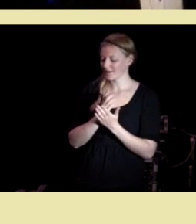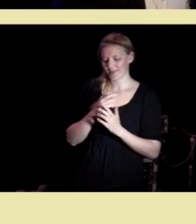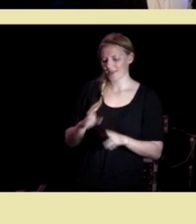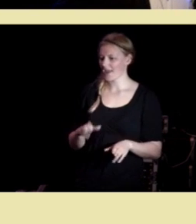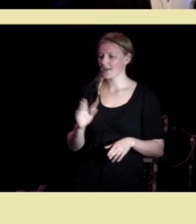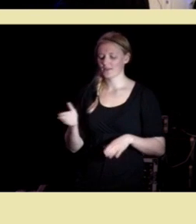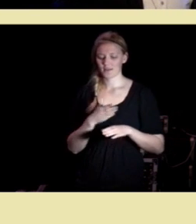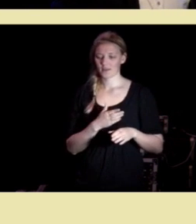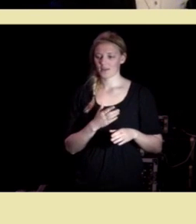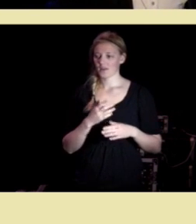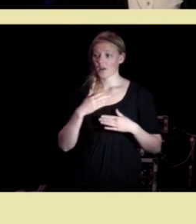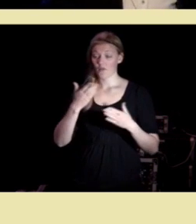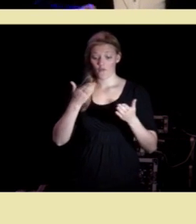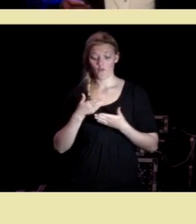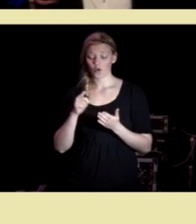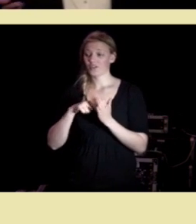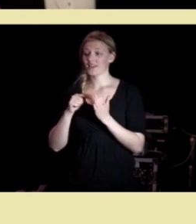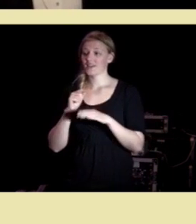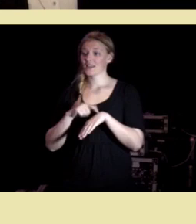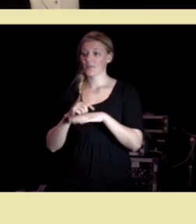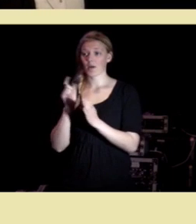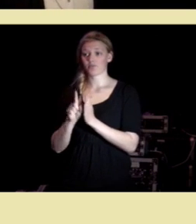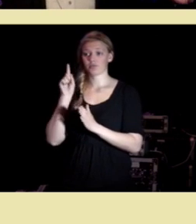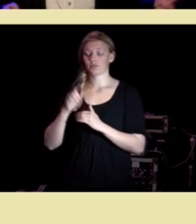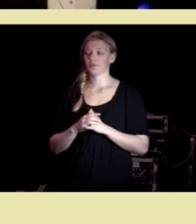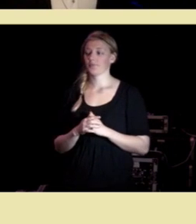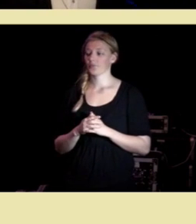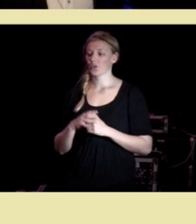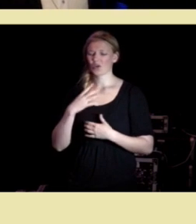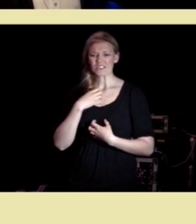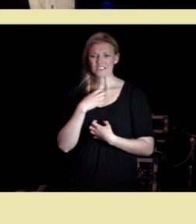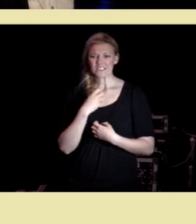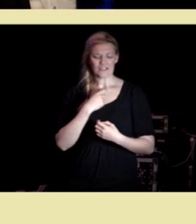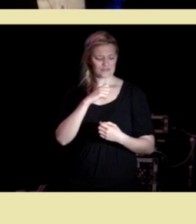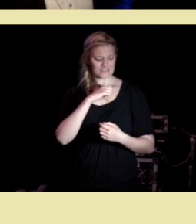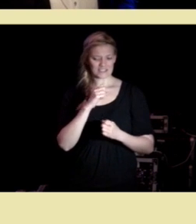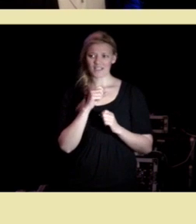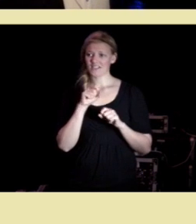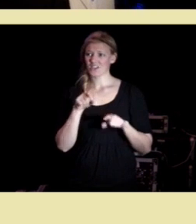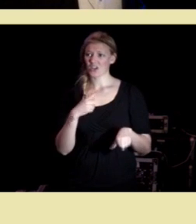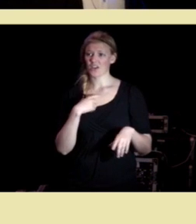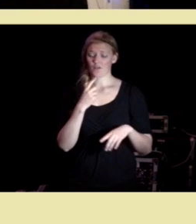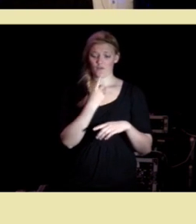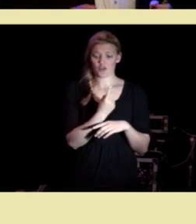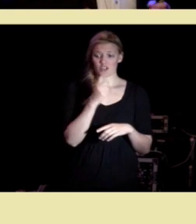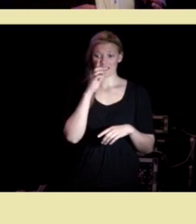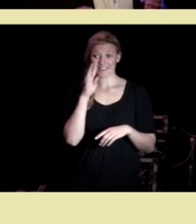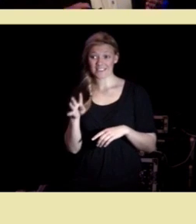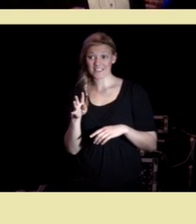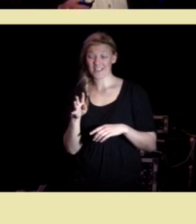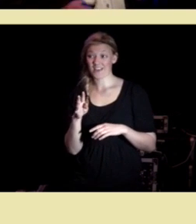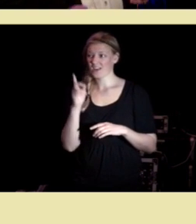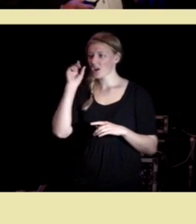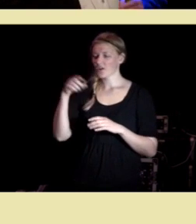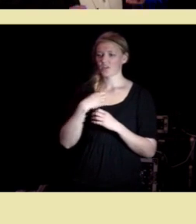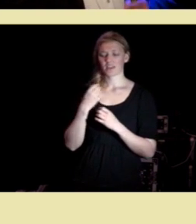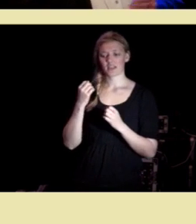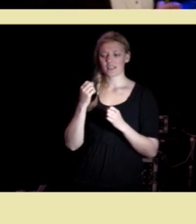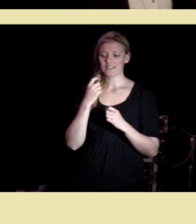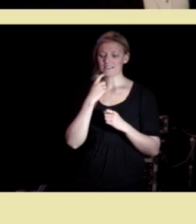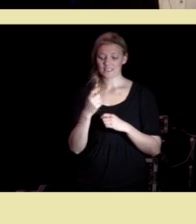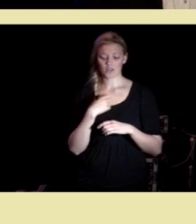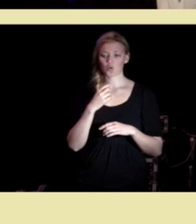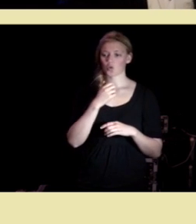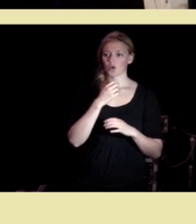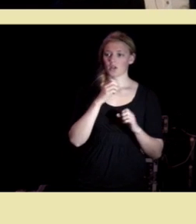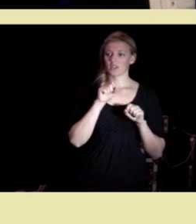tilbake til saken. Kan de få teamet med en gang? Og nå gruer man seg jo veldig for at det gjelder fra 1.9. Så har jeg sagt, kanskje vi bare begynner med det. Kanskje vi vet at det